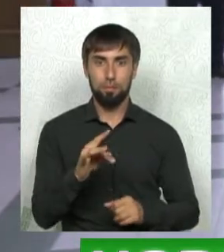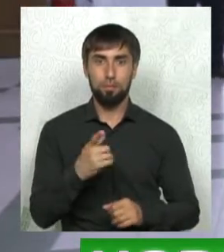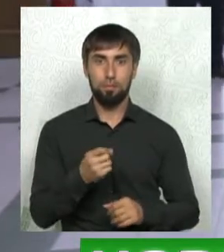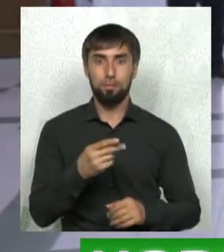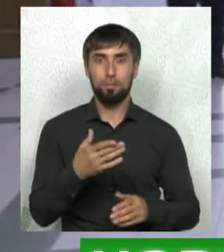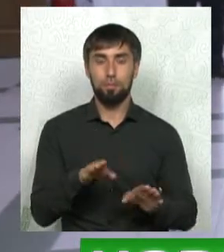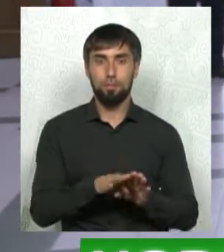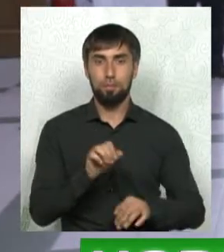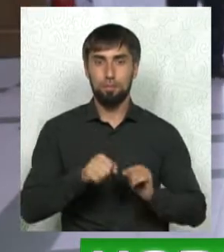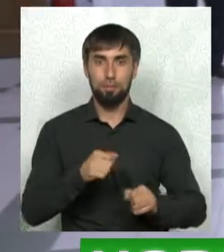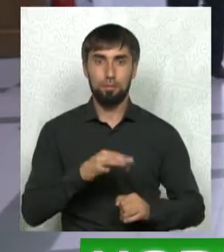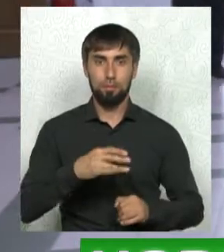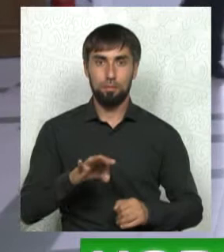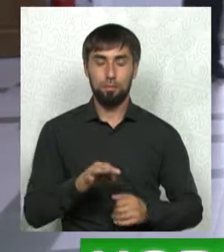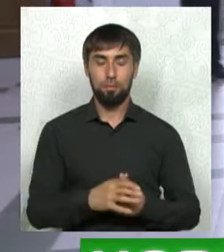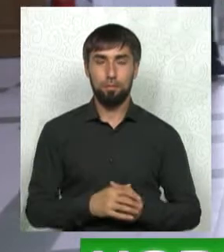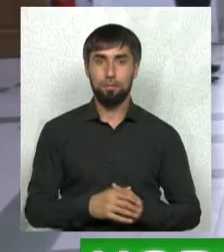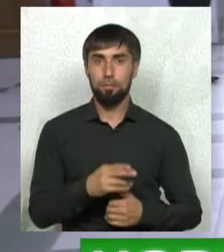у них возможности, где-то